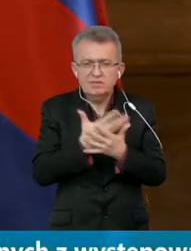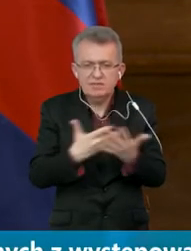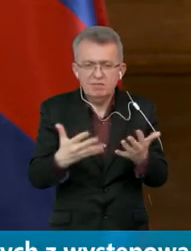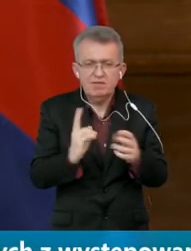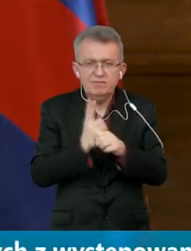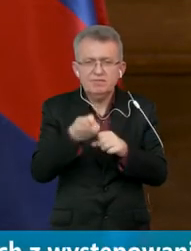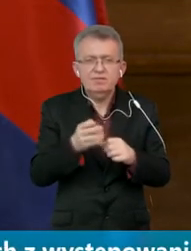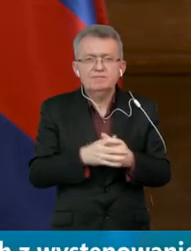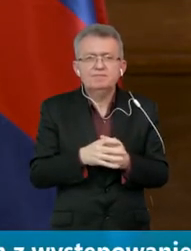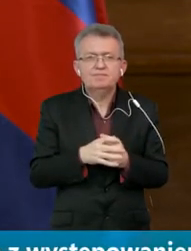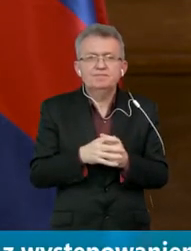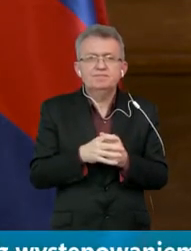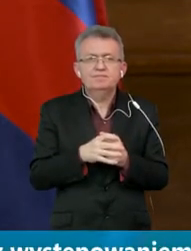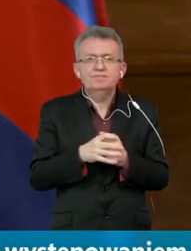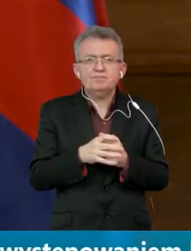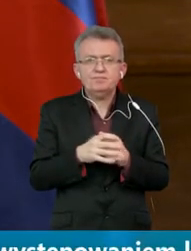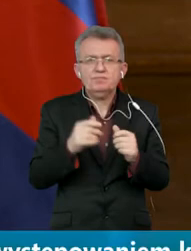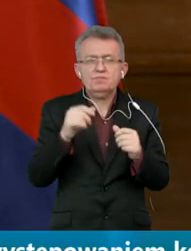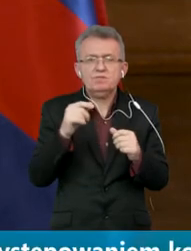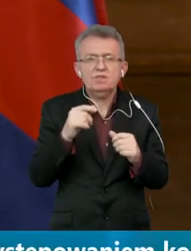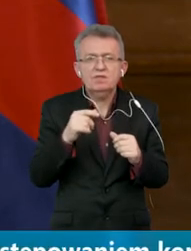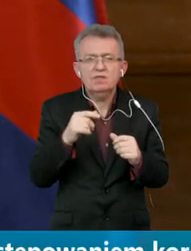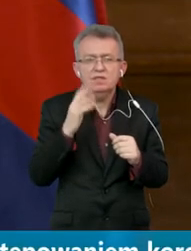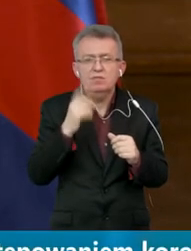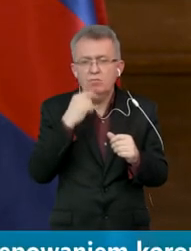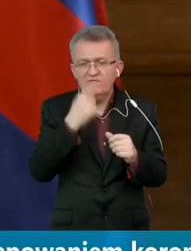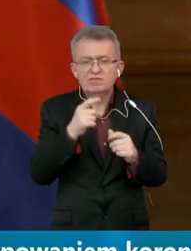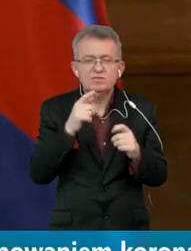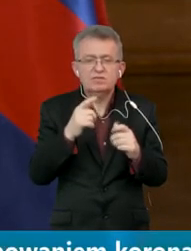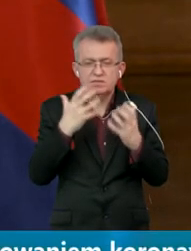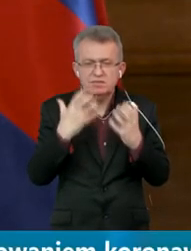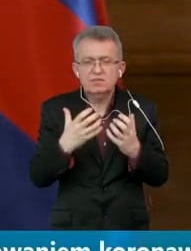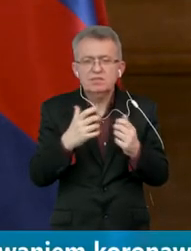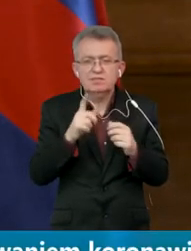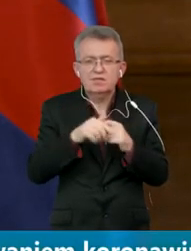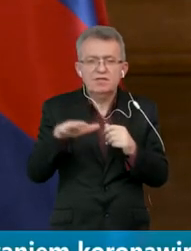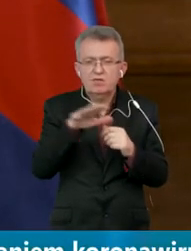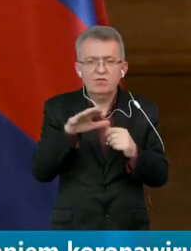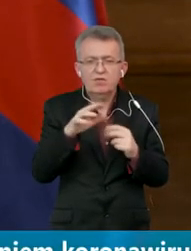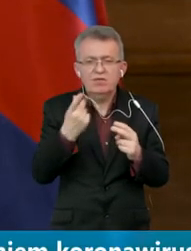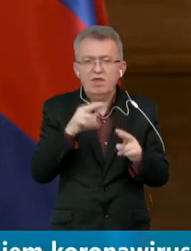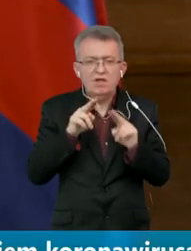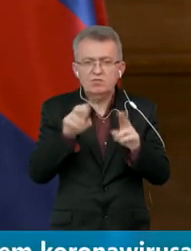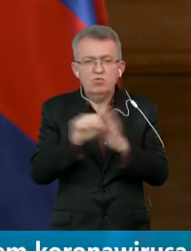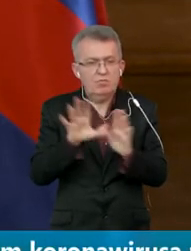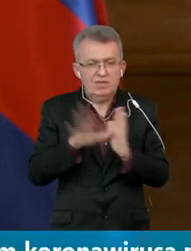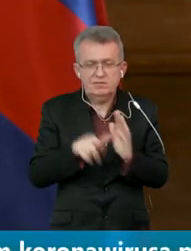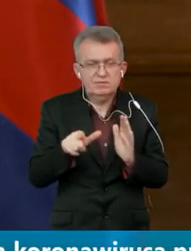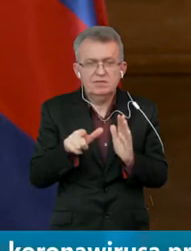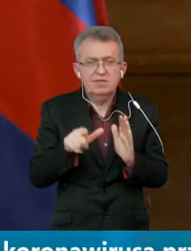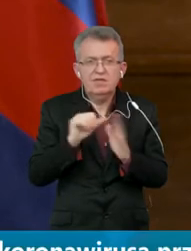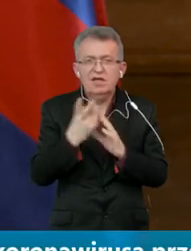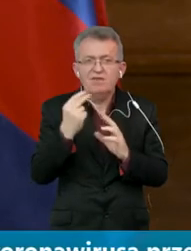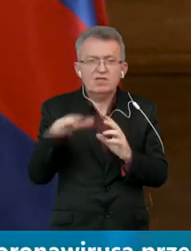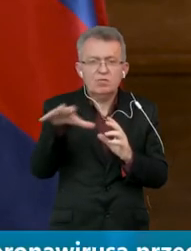wjeździe. Niestety muszę powiedzieć, że te tereny nie należą do miasta. Te